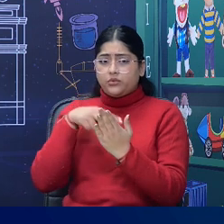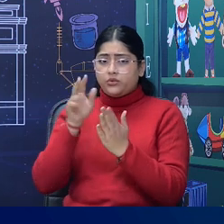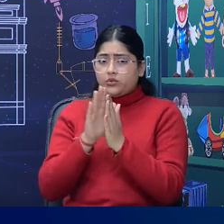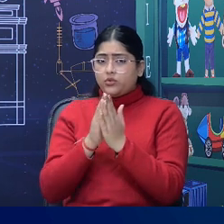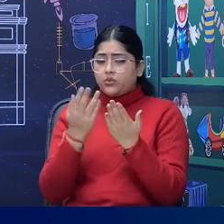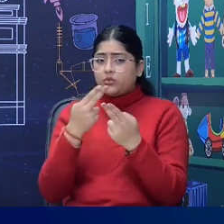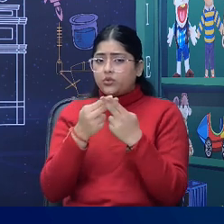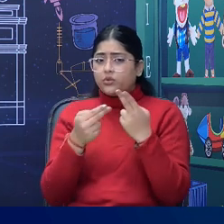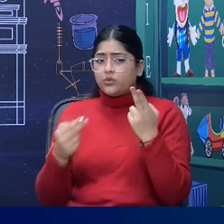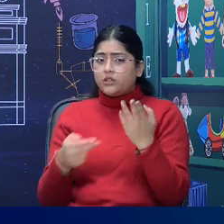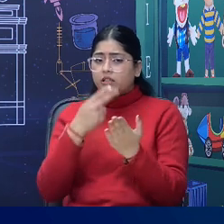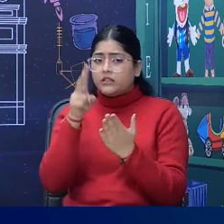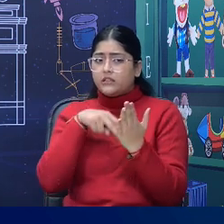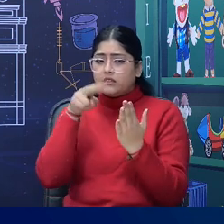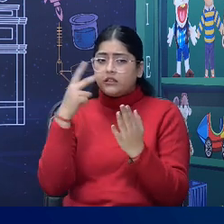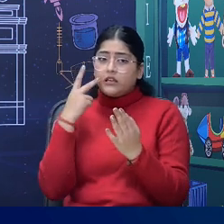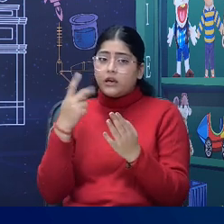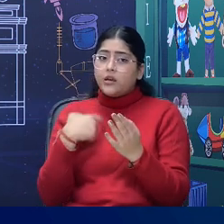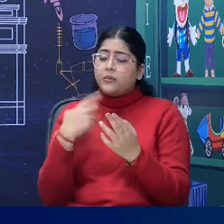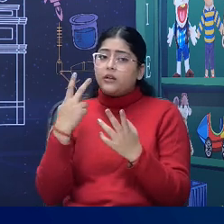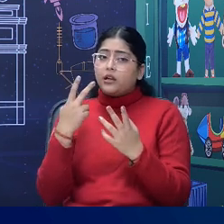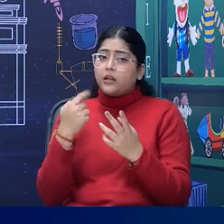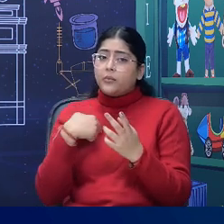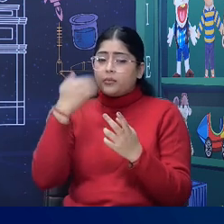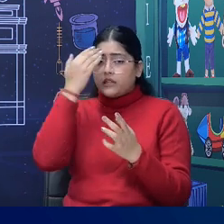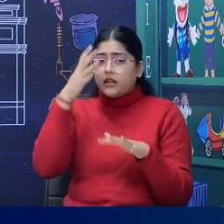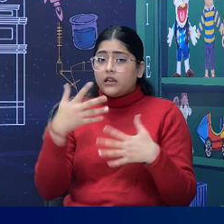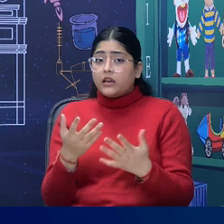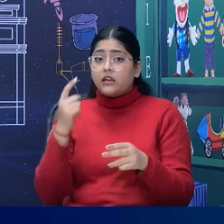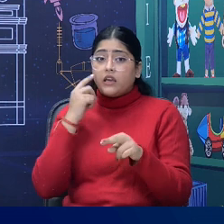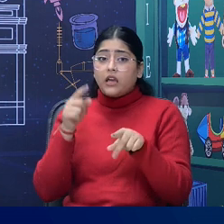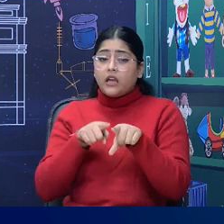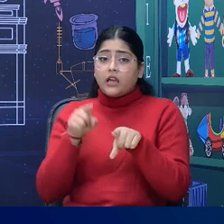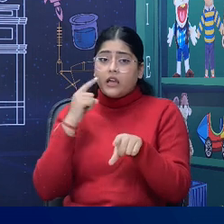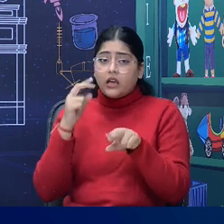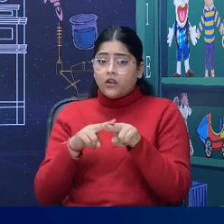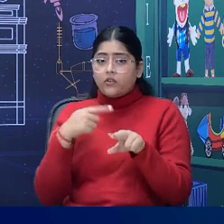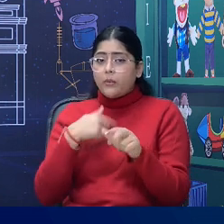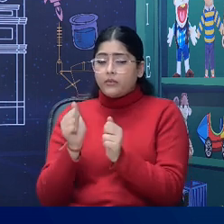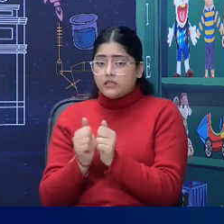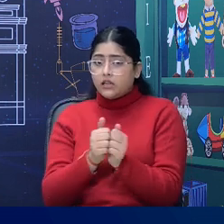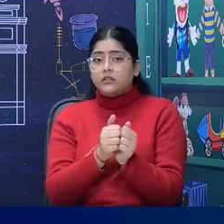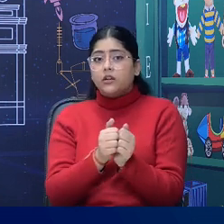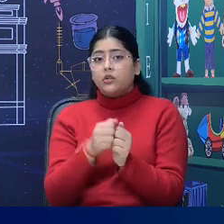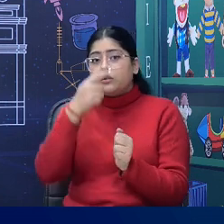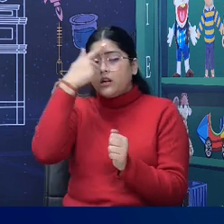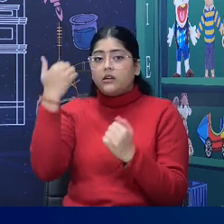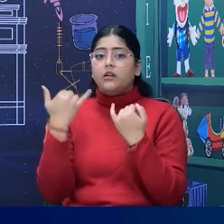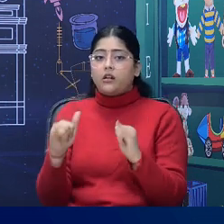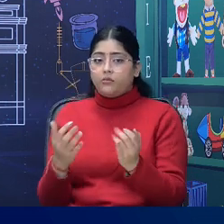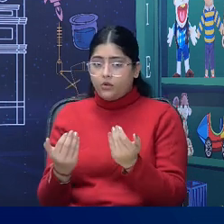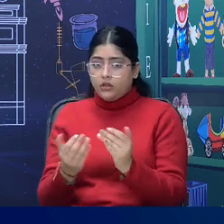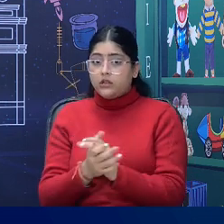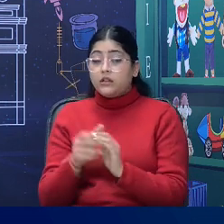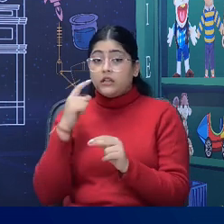दिशा में जाते हैं साथ जाने में किस्मतों के टकराकर टूटने का डर रहता है बहुत महत्त्वपूर्ण बात है हमारी लोक कथाओं से ये चीजें आती